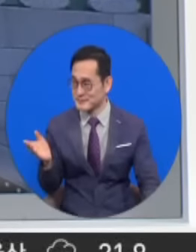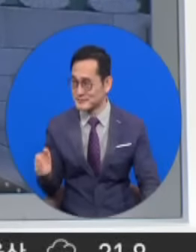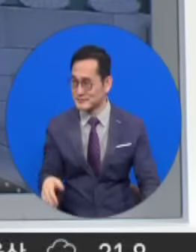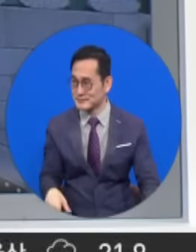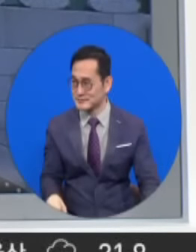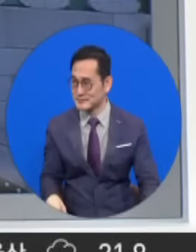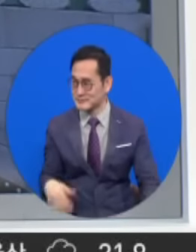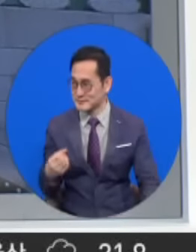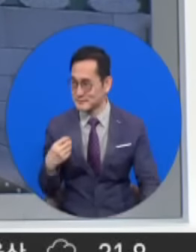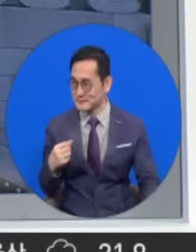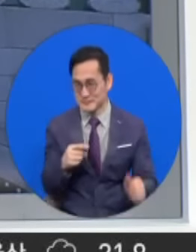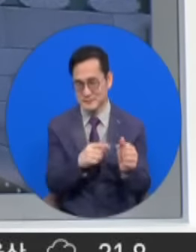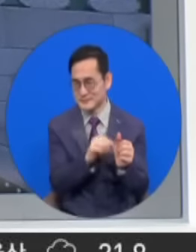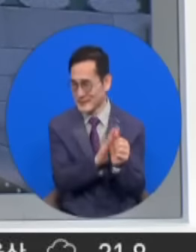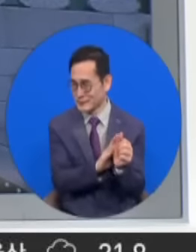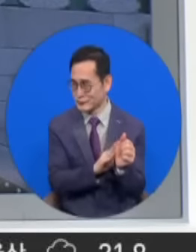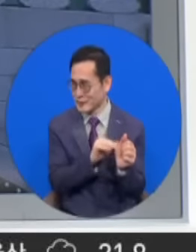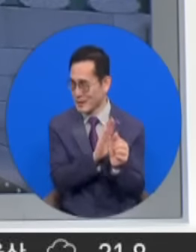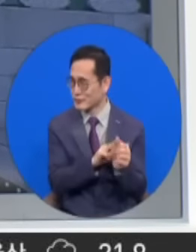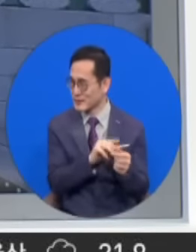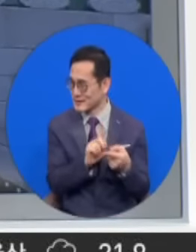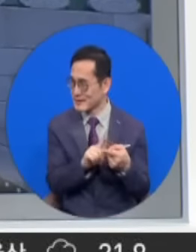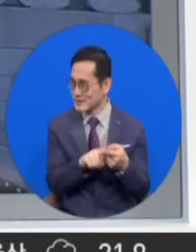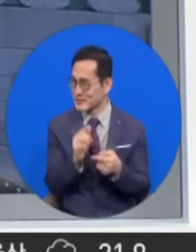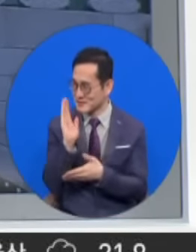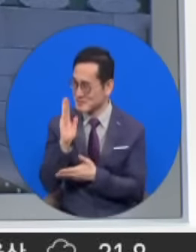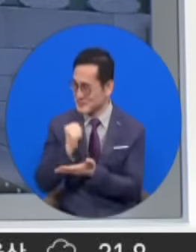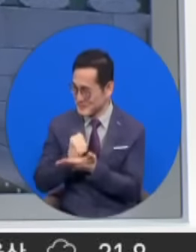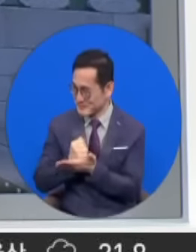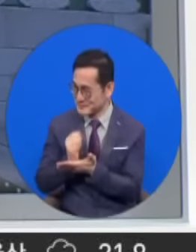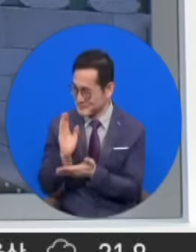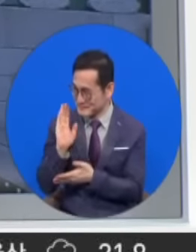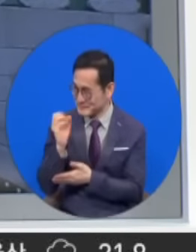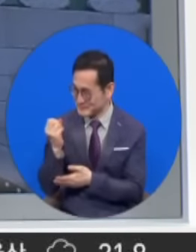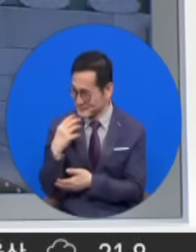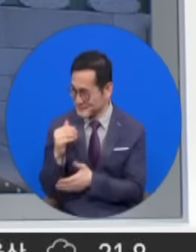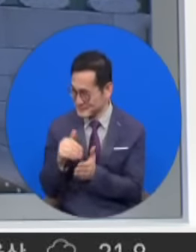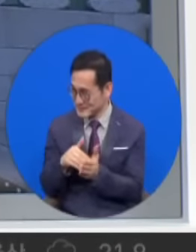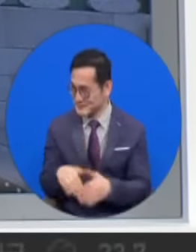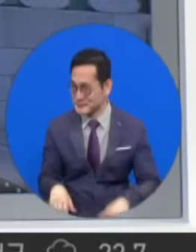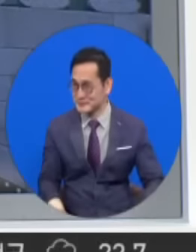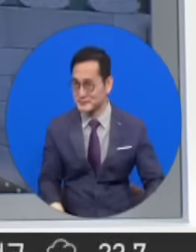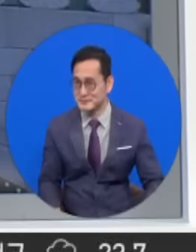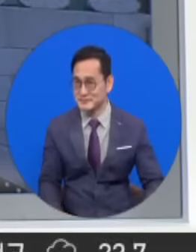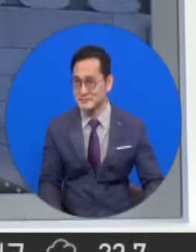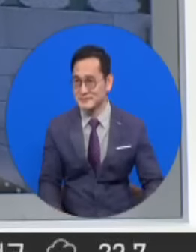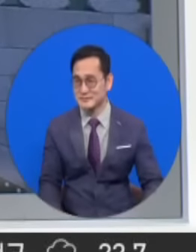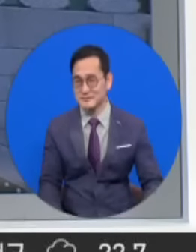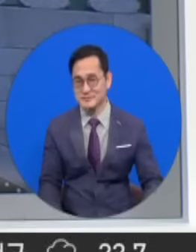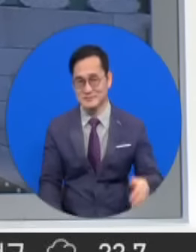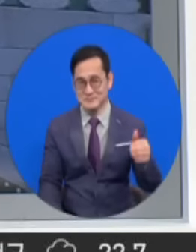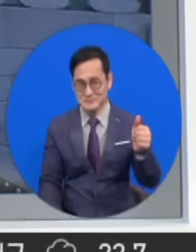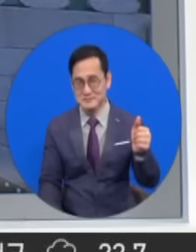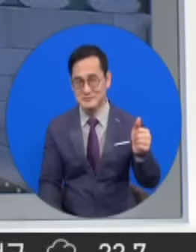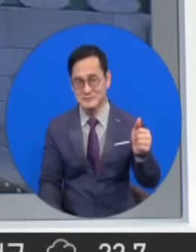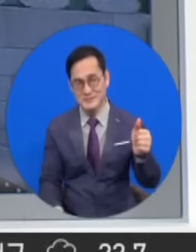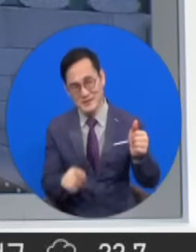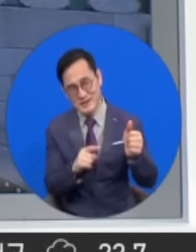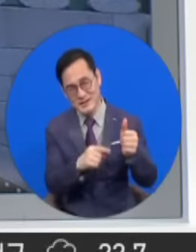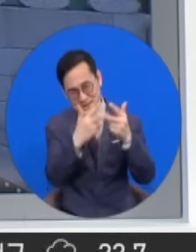굉장히 에스컬레이팅 되고 있어요. 지금은 이재명 시대, 이재명 전 대표의 뒷모습에서 세상 모든 무게를 지고 가는 듯한 모습을